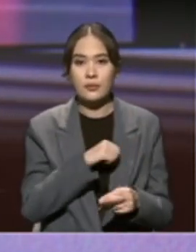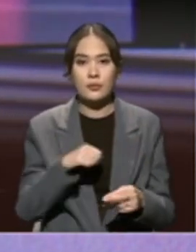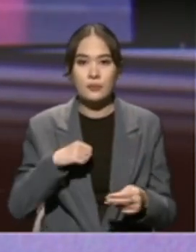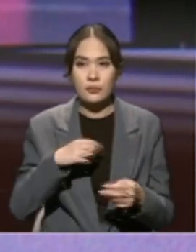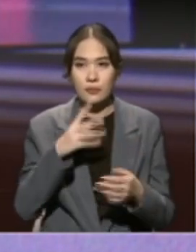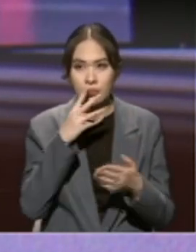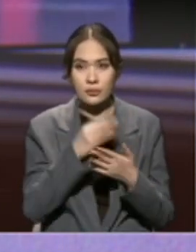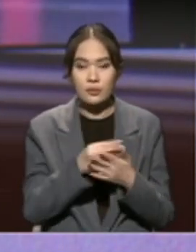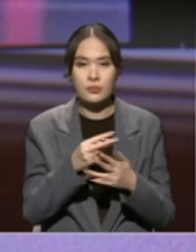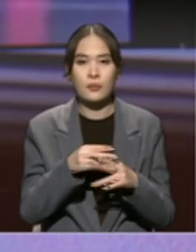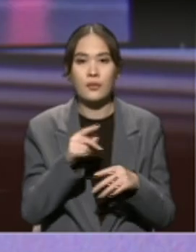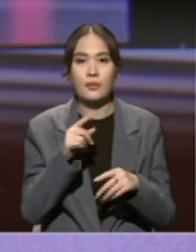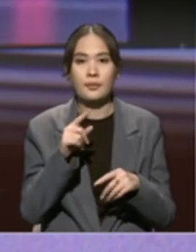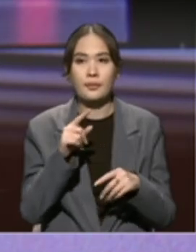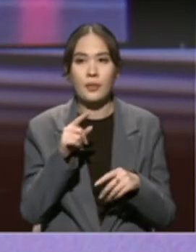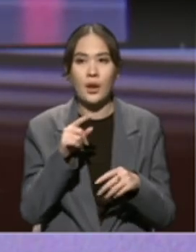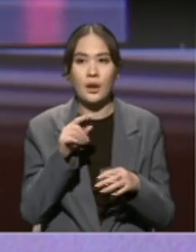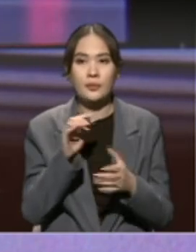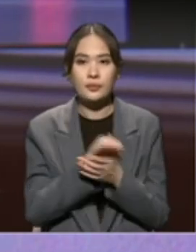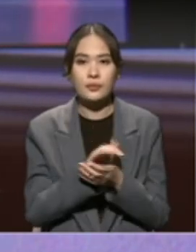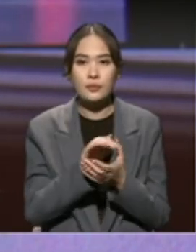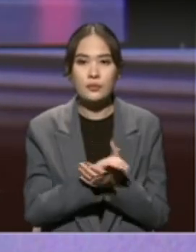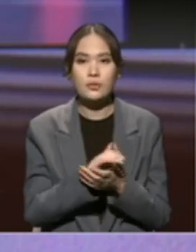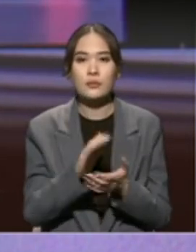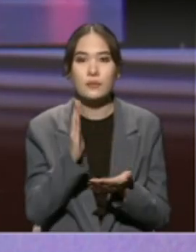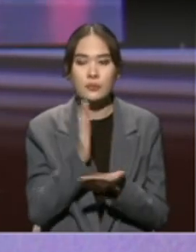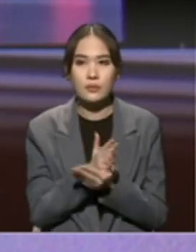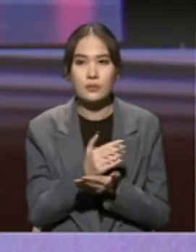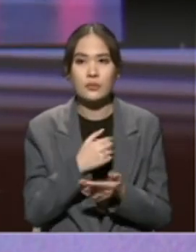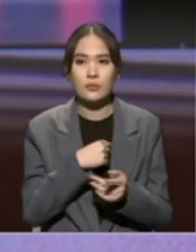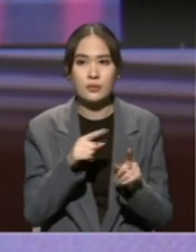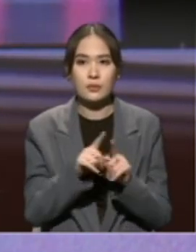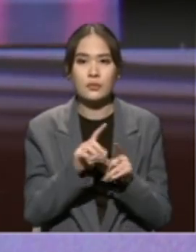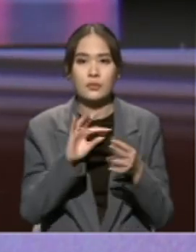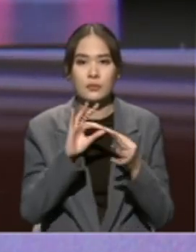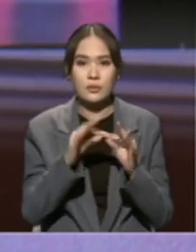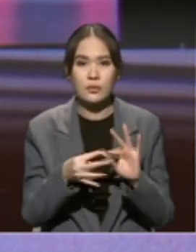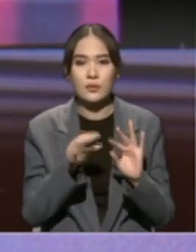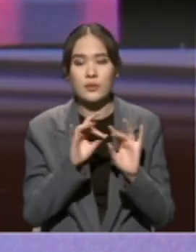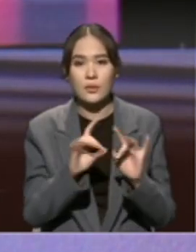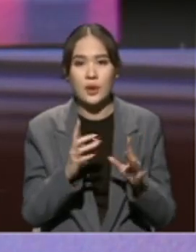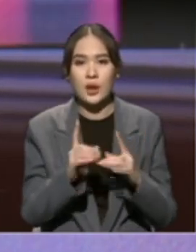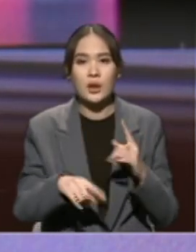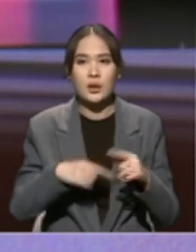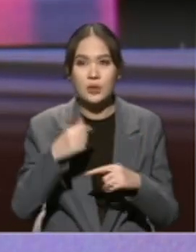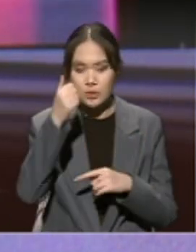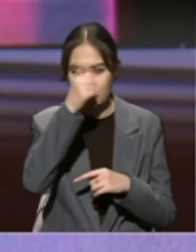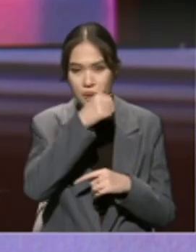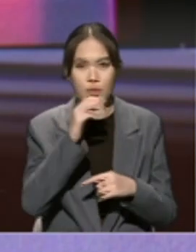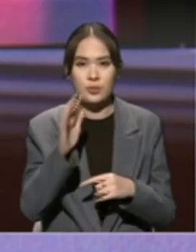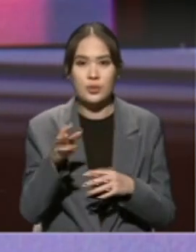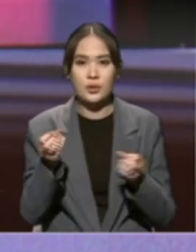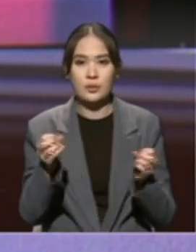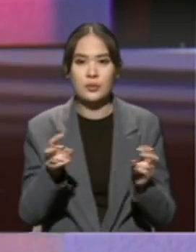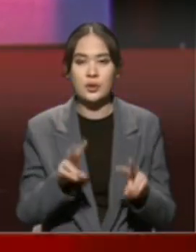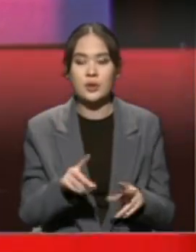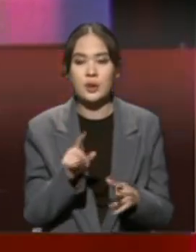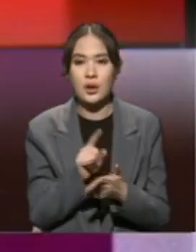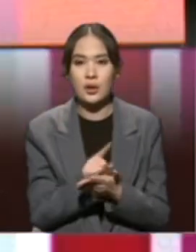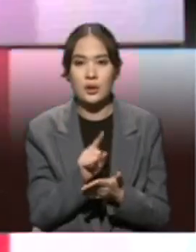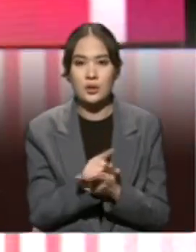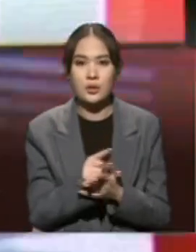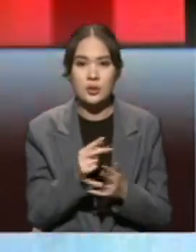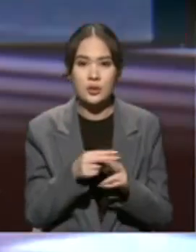таныстарым көп. Оған мен де өзім түсіндіремін, айтамын. Мысалға тек келесі жылдан бастап арнайы салықтық режим